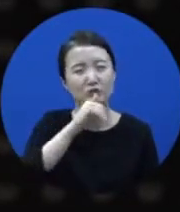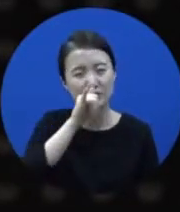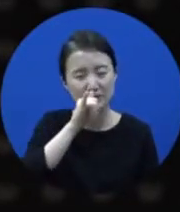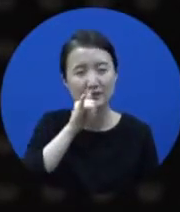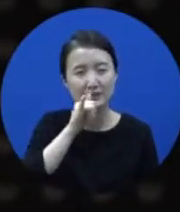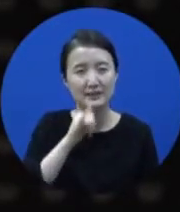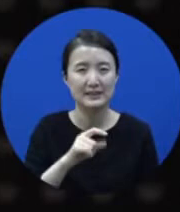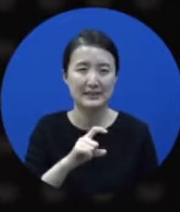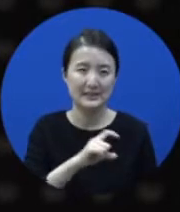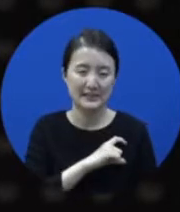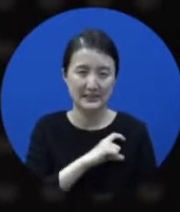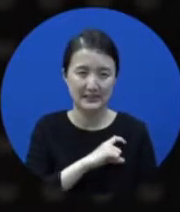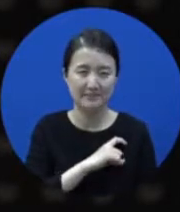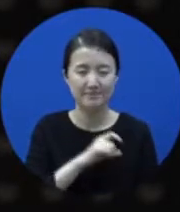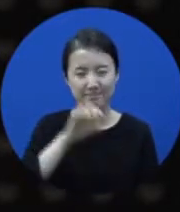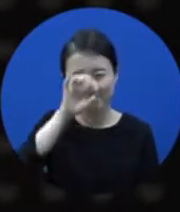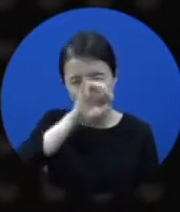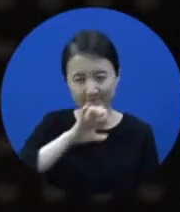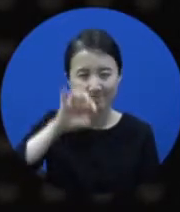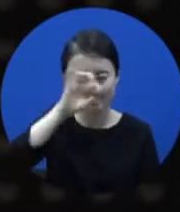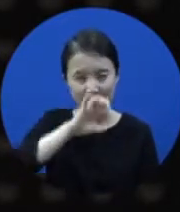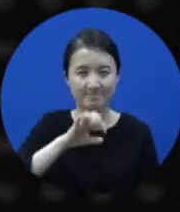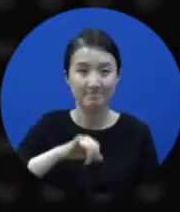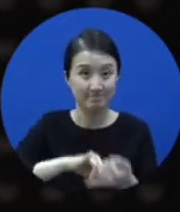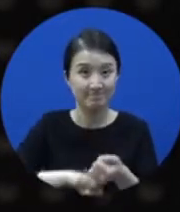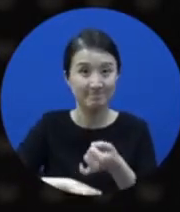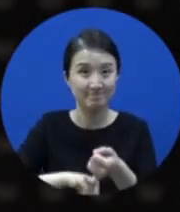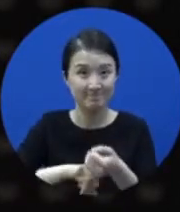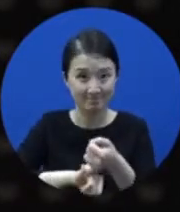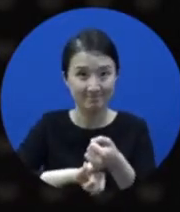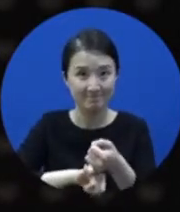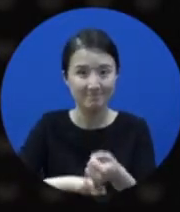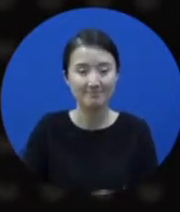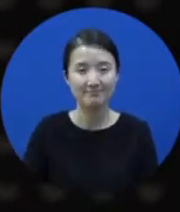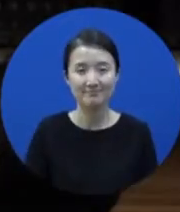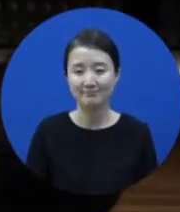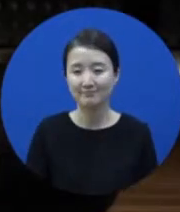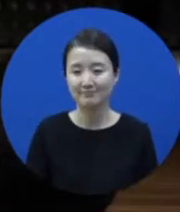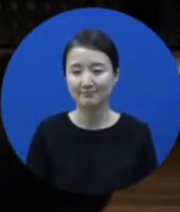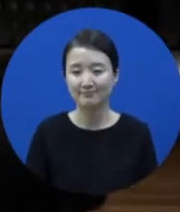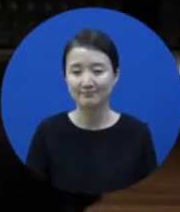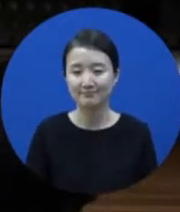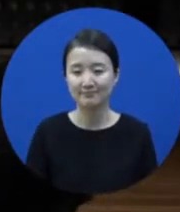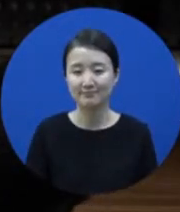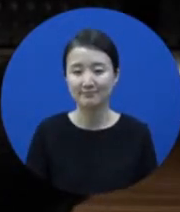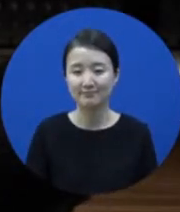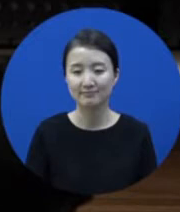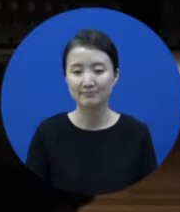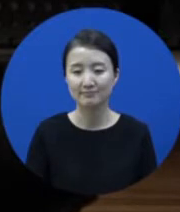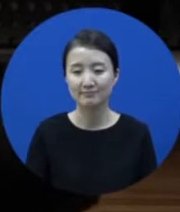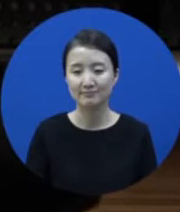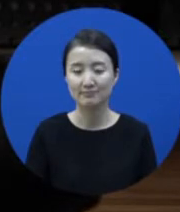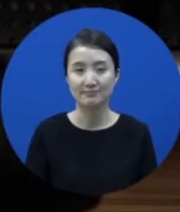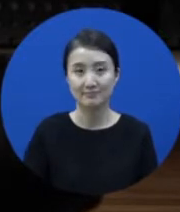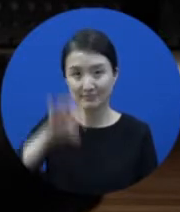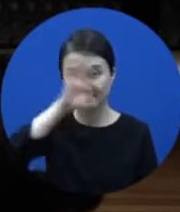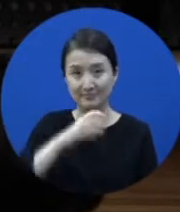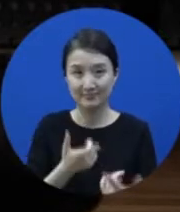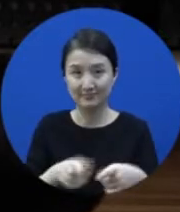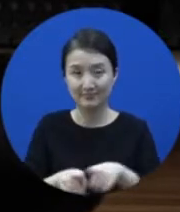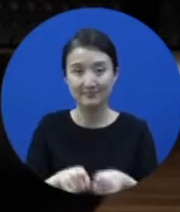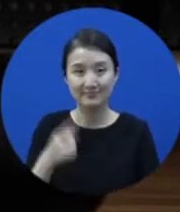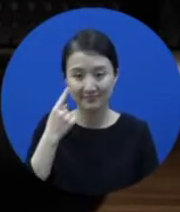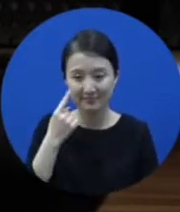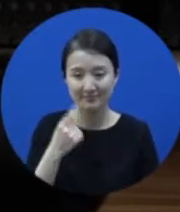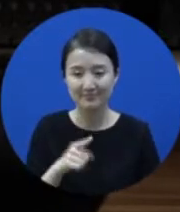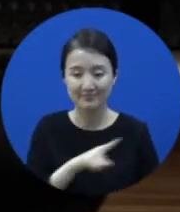때문에 이름만이라도 명확히 하시길 바라겠습니다. 자, 시작하기에 늦은 나이는 없습니다. 제가